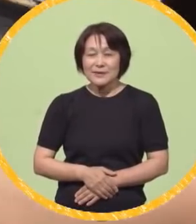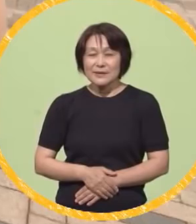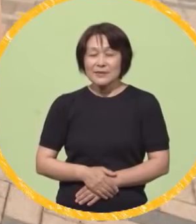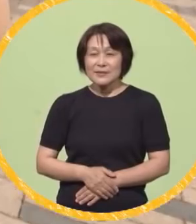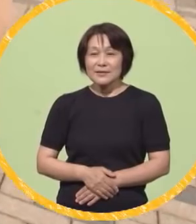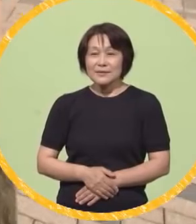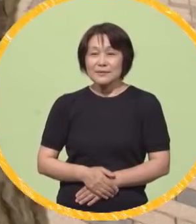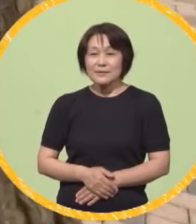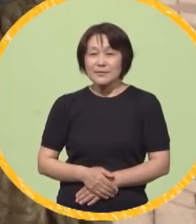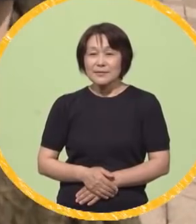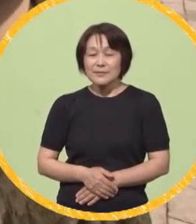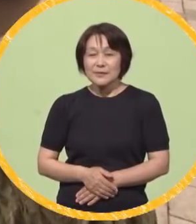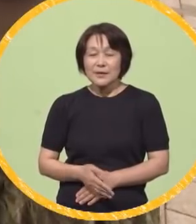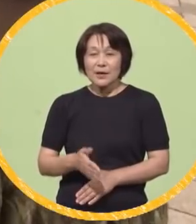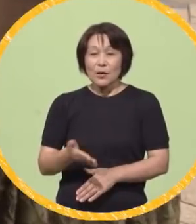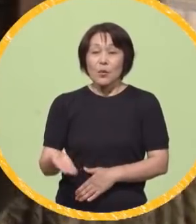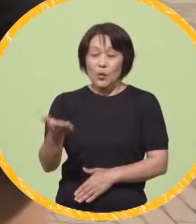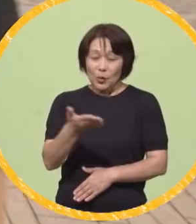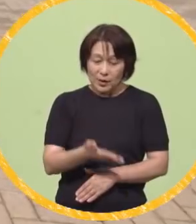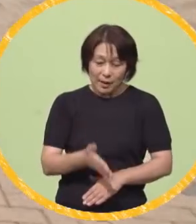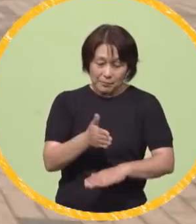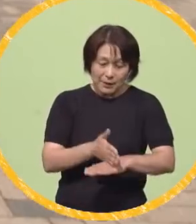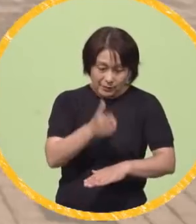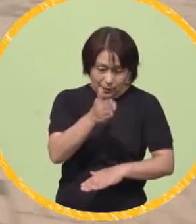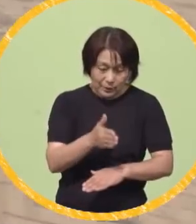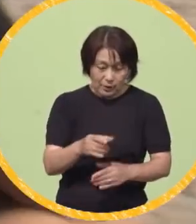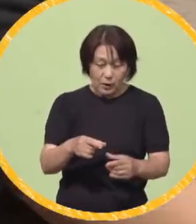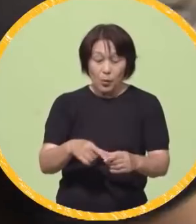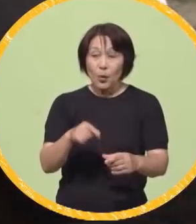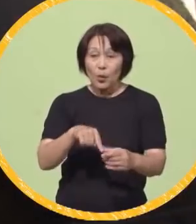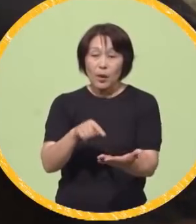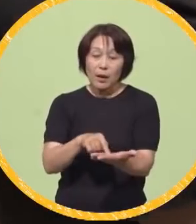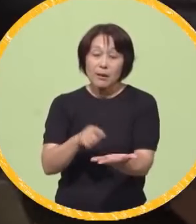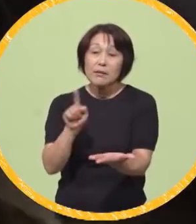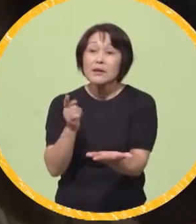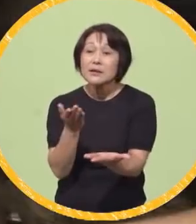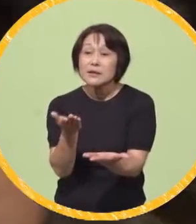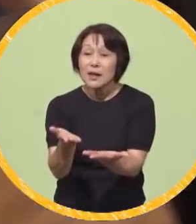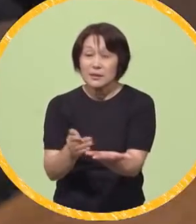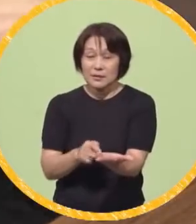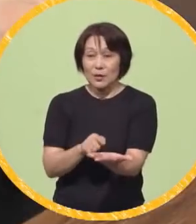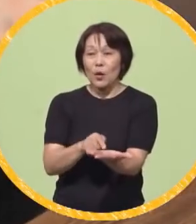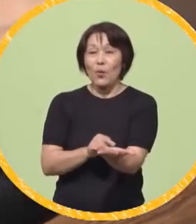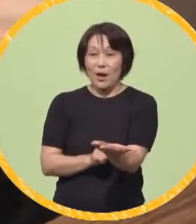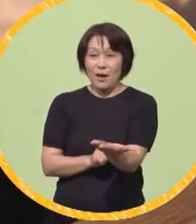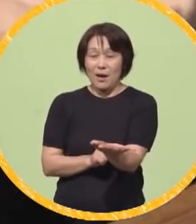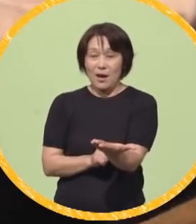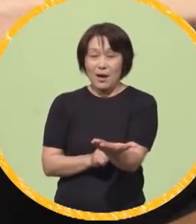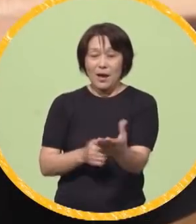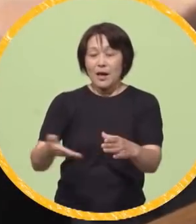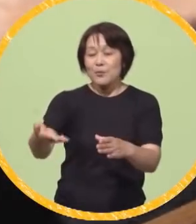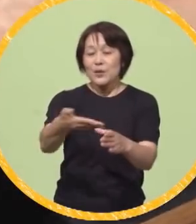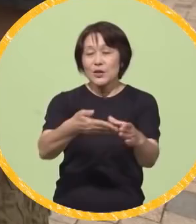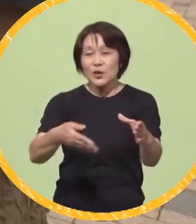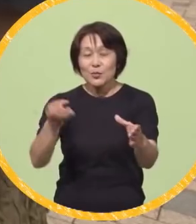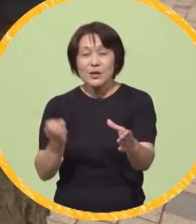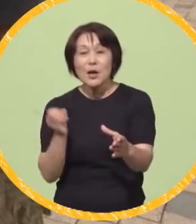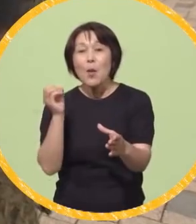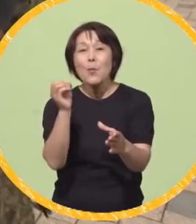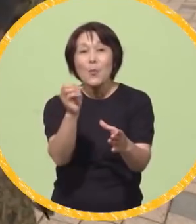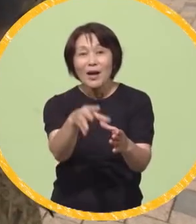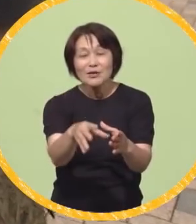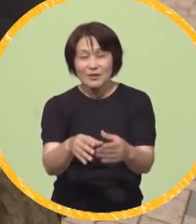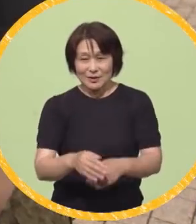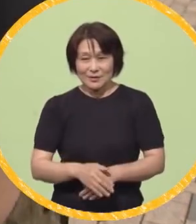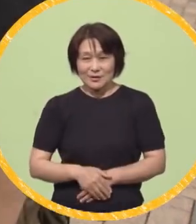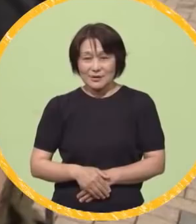、 はい、どうぞ。 ありがとうございます。すいません、これは何ですか。 こちらあの湖に巻く悟空。 じゃあこれ最